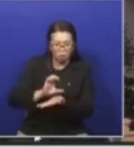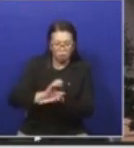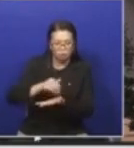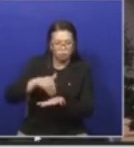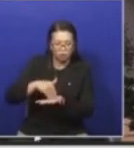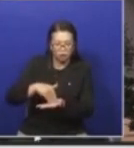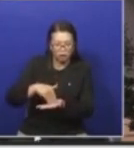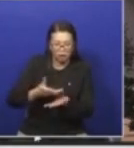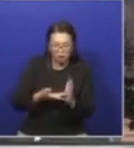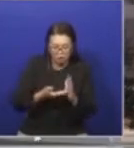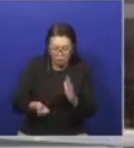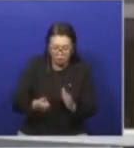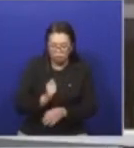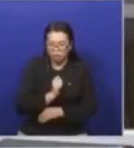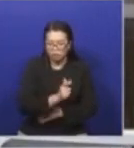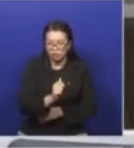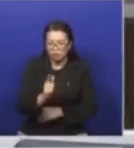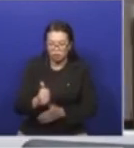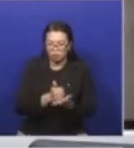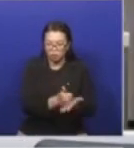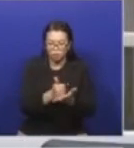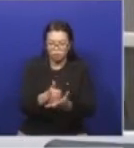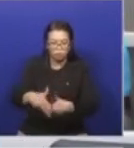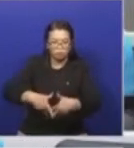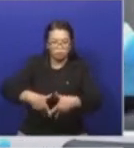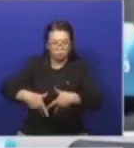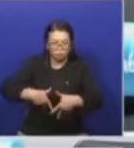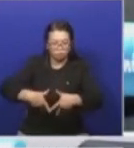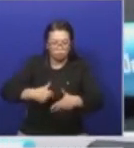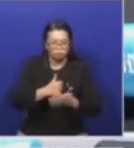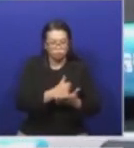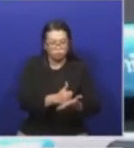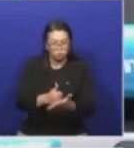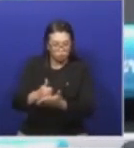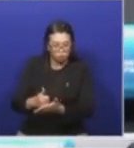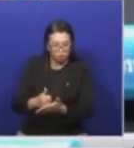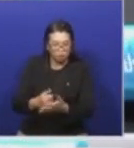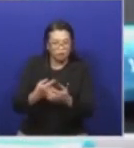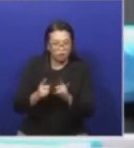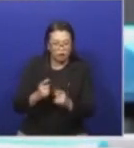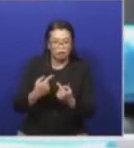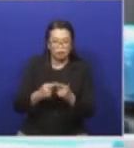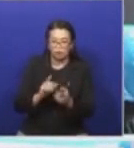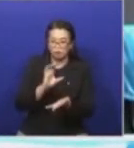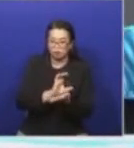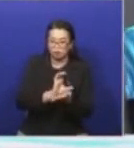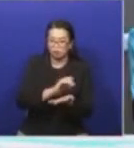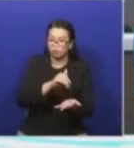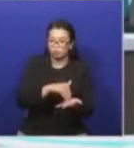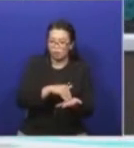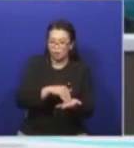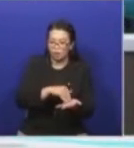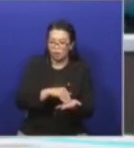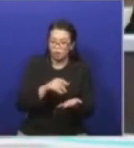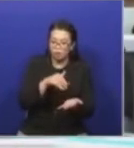ใช้จ่ายกับภารกิจในการเยียวยาพี่น้องประชาชนในการช่วยเหลือพี่น้องประชาชนผมรับทราบมาว่าเงินงบกลางในส่วนฉุกเฉินและ